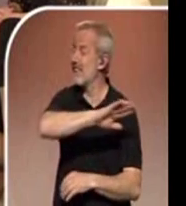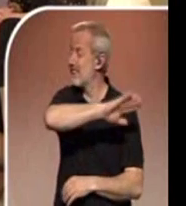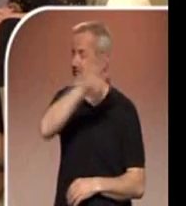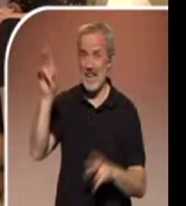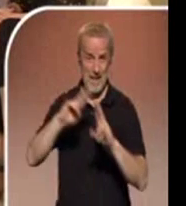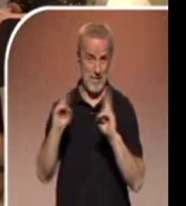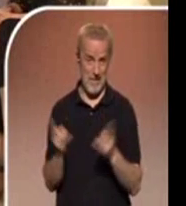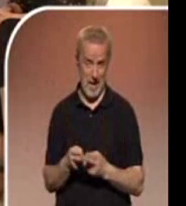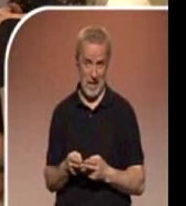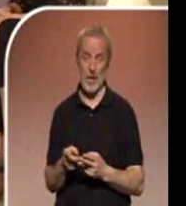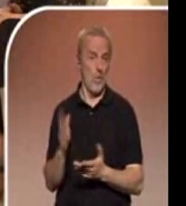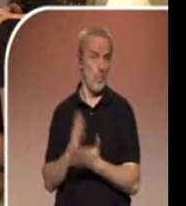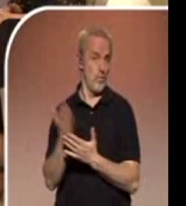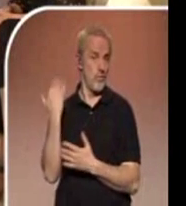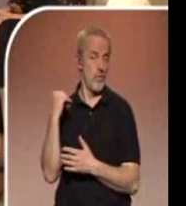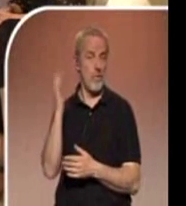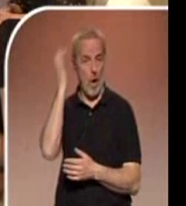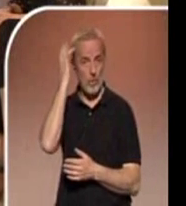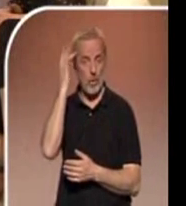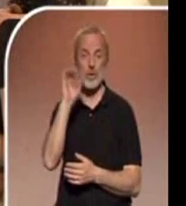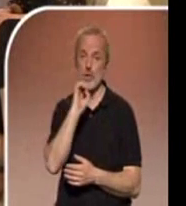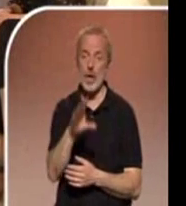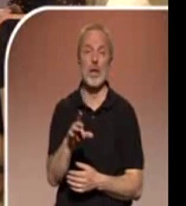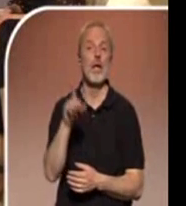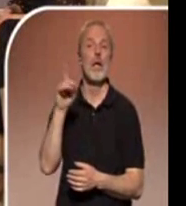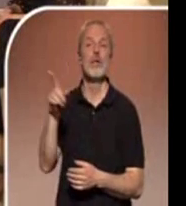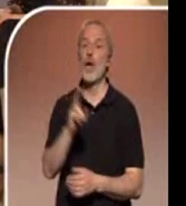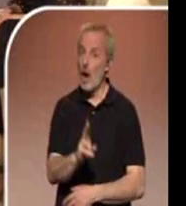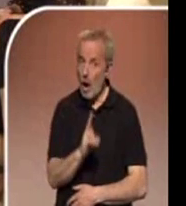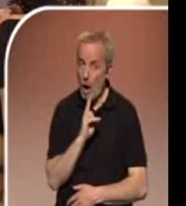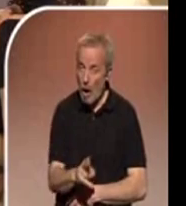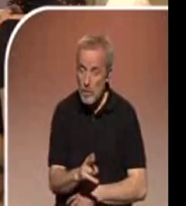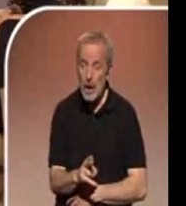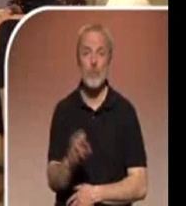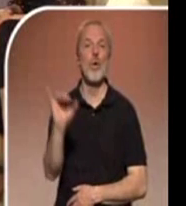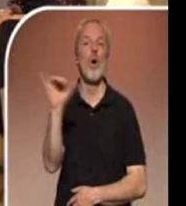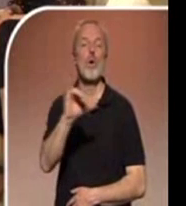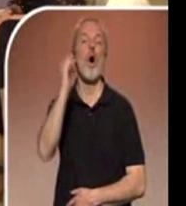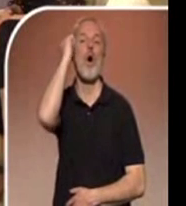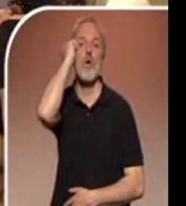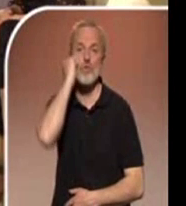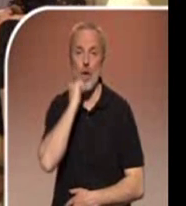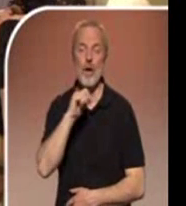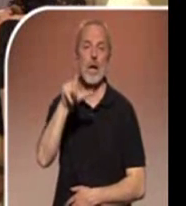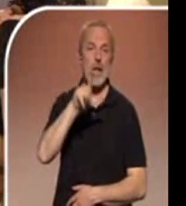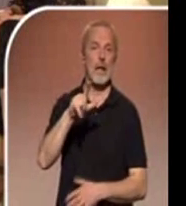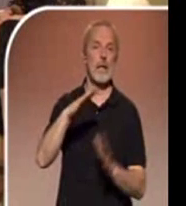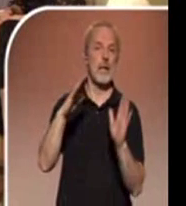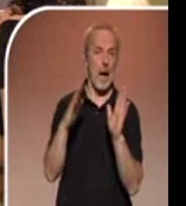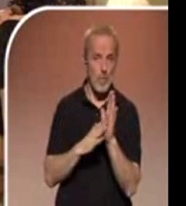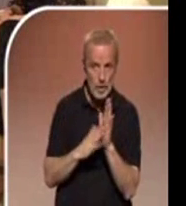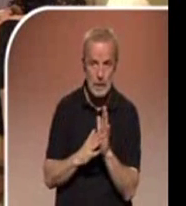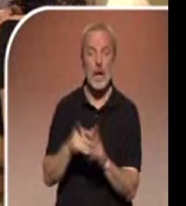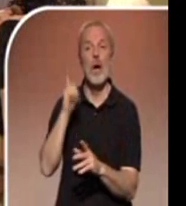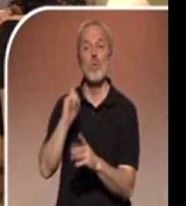materiálech našich odborných společností, nikde není psáno, že by se rutině mělo cokoliv, včetně té lajdenské mutace před